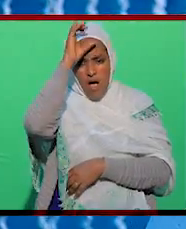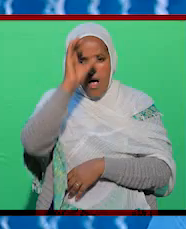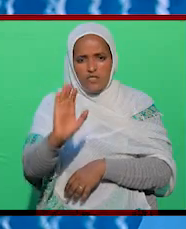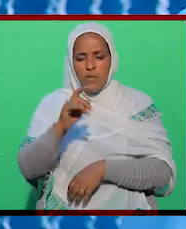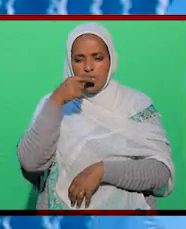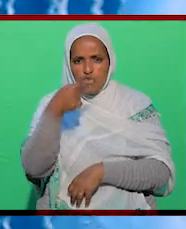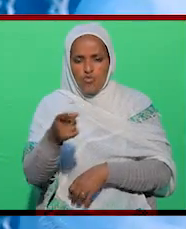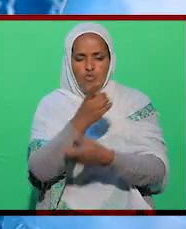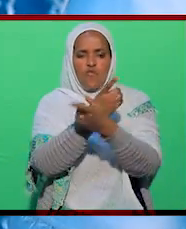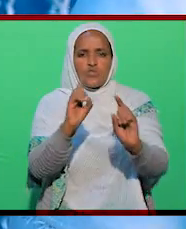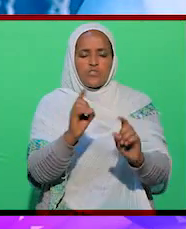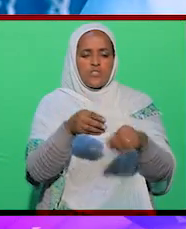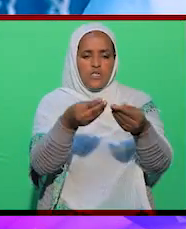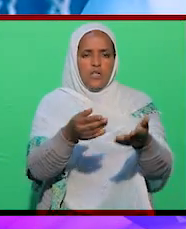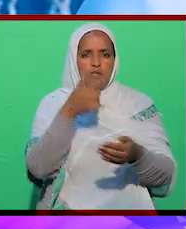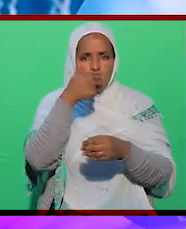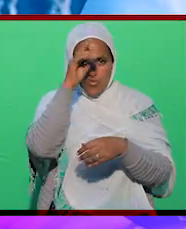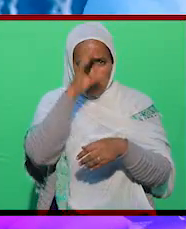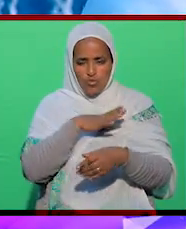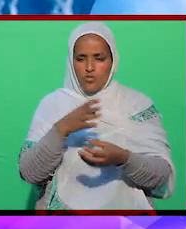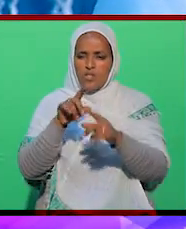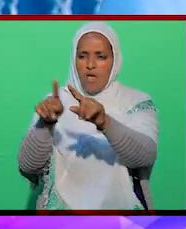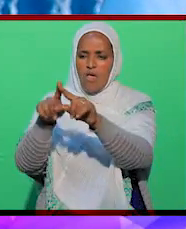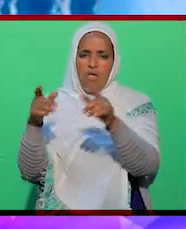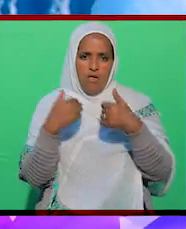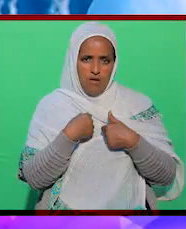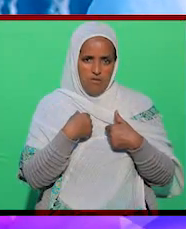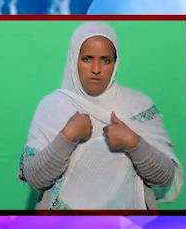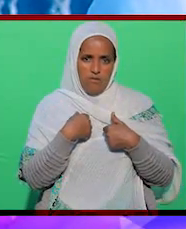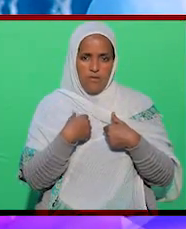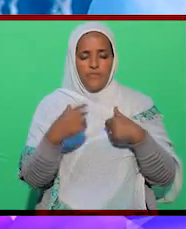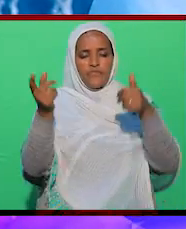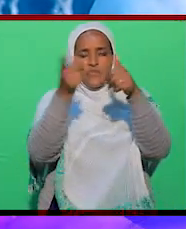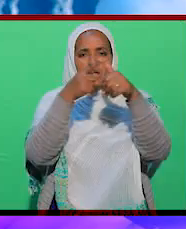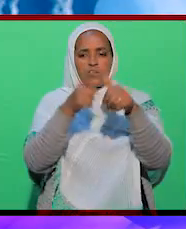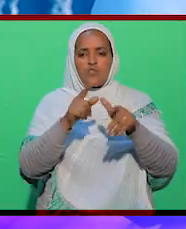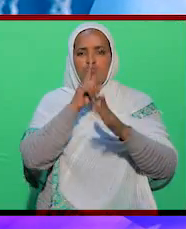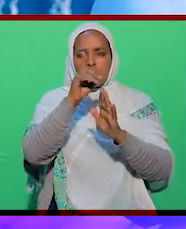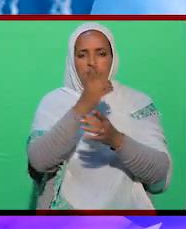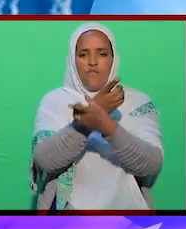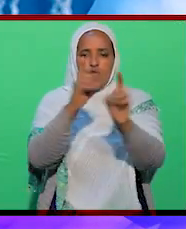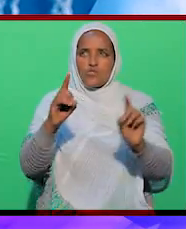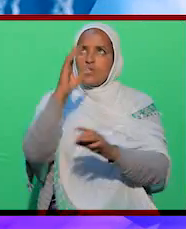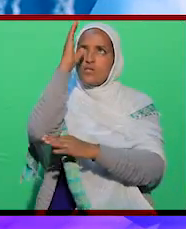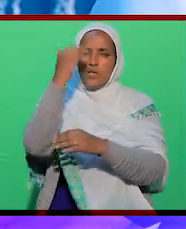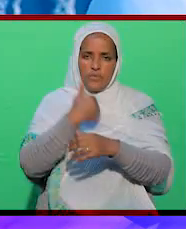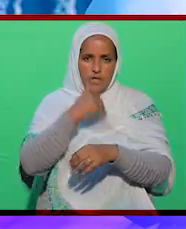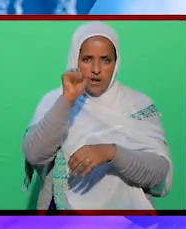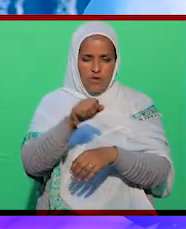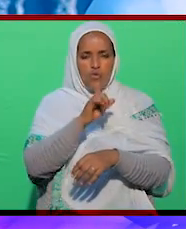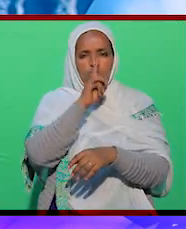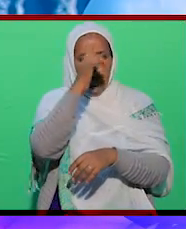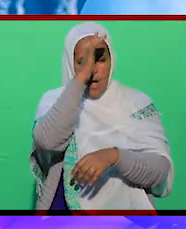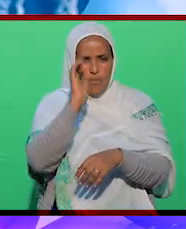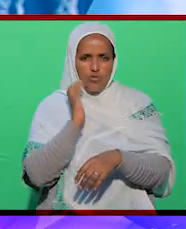አጥማቂ ነኝ የሚሉ እንፈውሳለን የሚሉ ብዙ አይነት አለው። በነገራችን ላይ አንደኛ ወነተኛ ፈውስ ከእግዚአብሔር አለ።